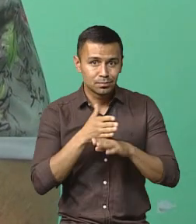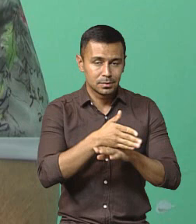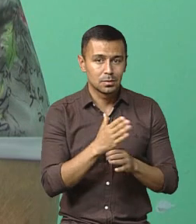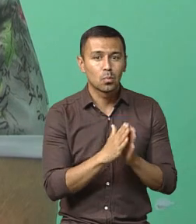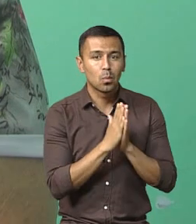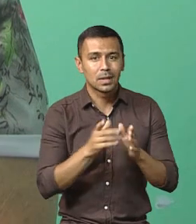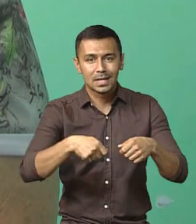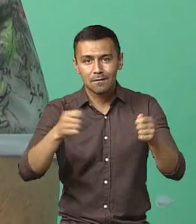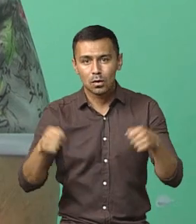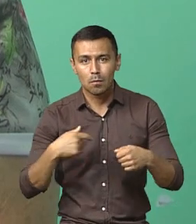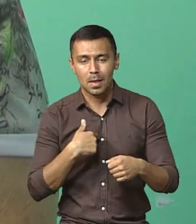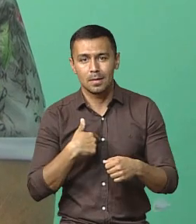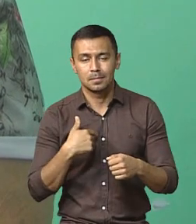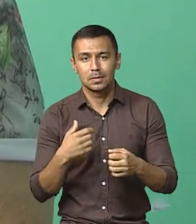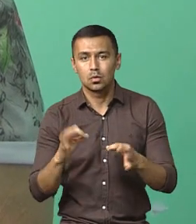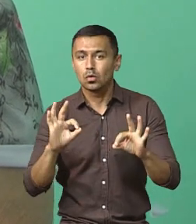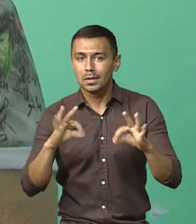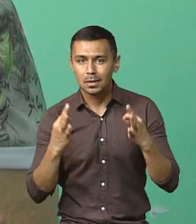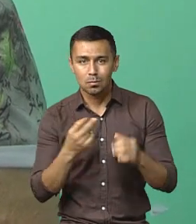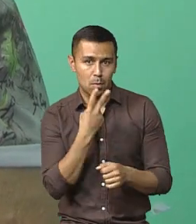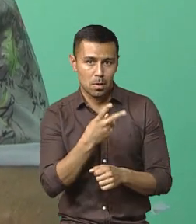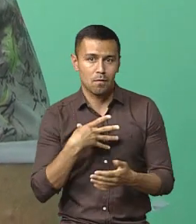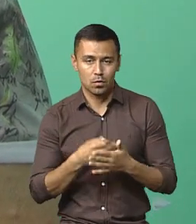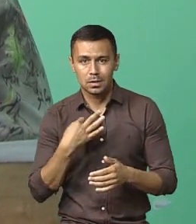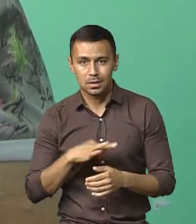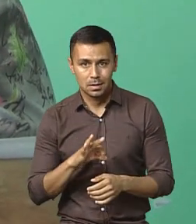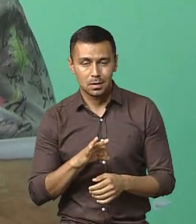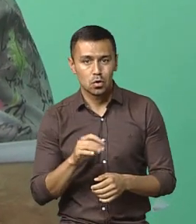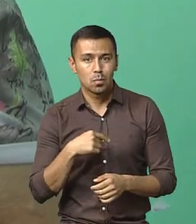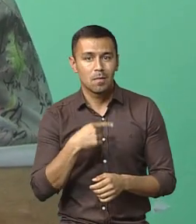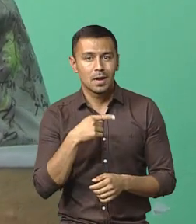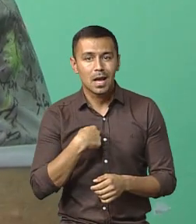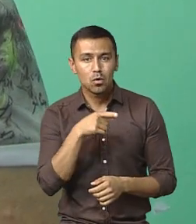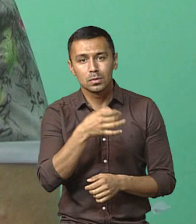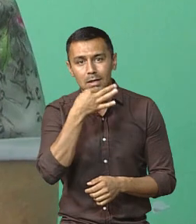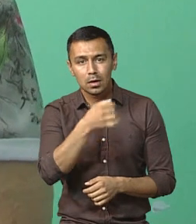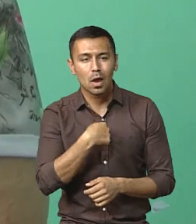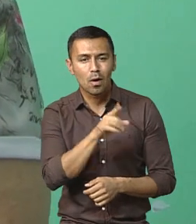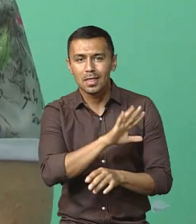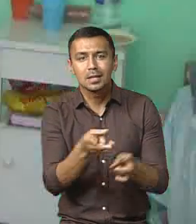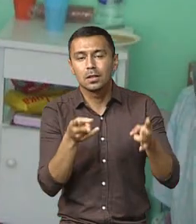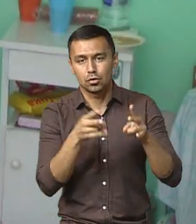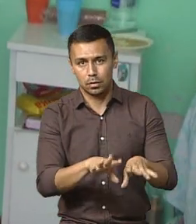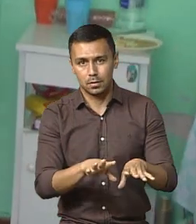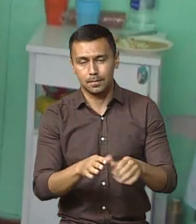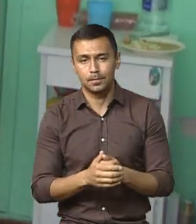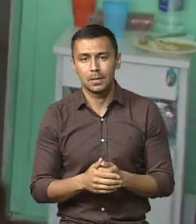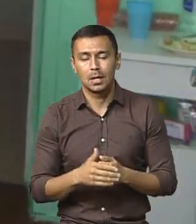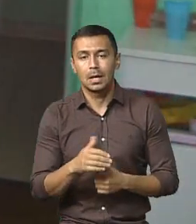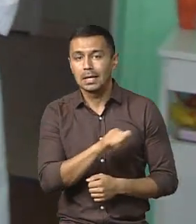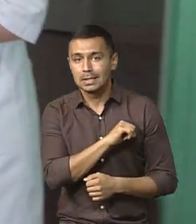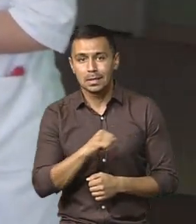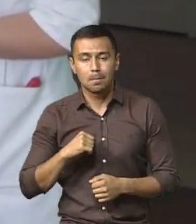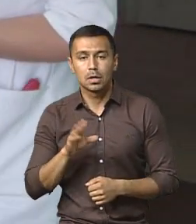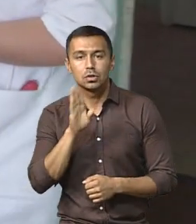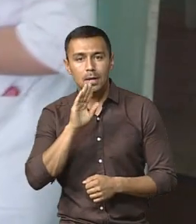попросити завідуючу, щоб вона мені розрішила його хоч побачити, щоб він мене побачив, щоб я йому сказала, що я його не оставила. Сама ж Тамара